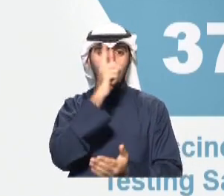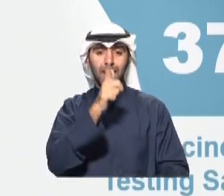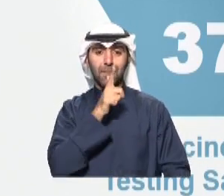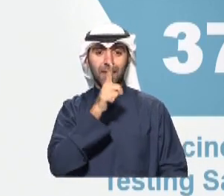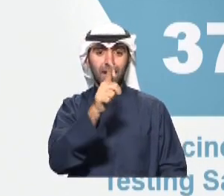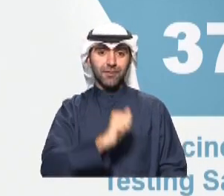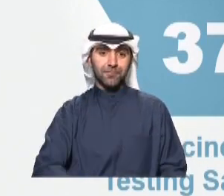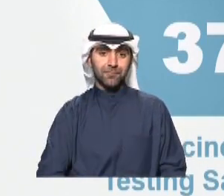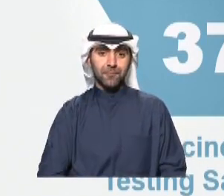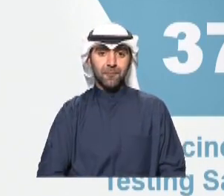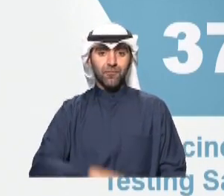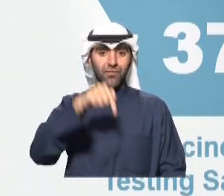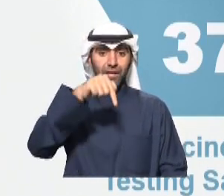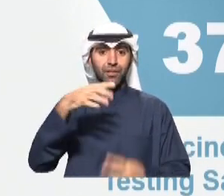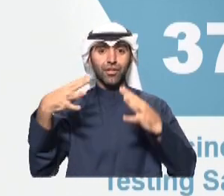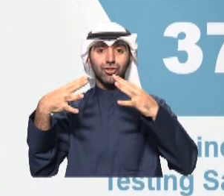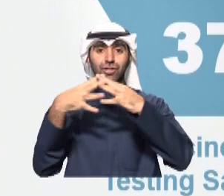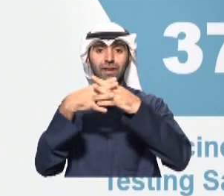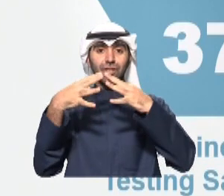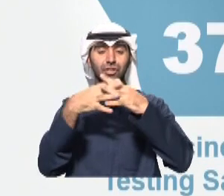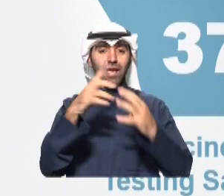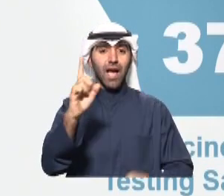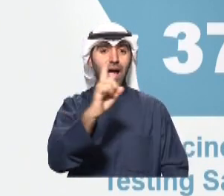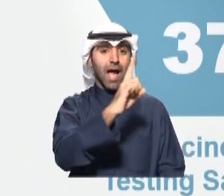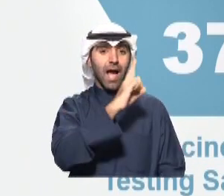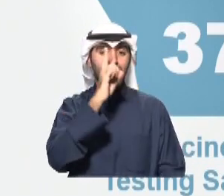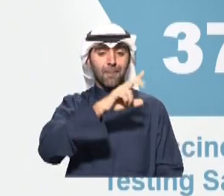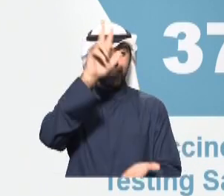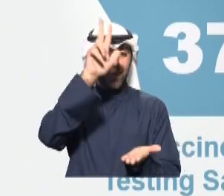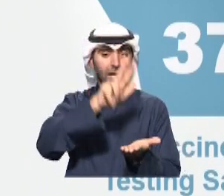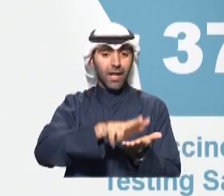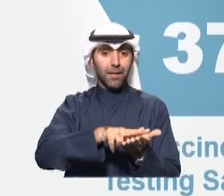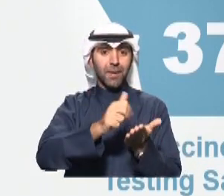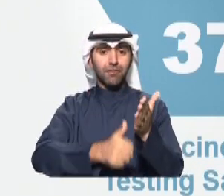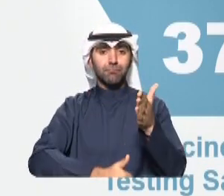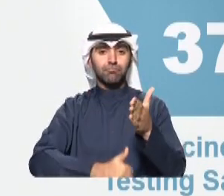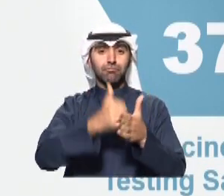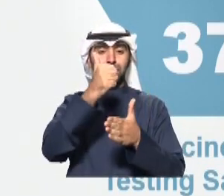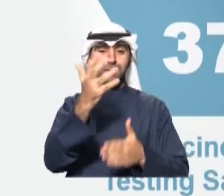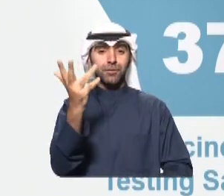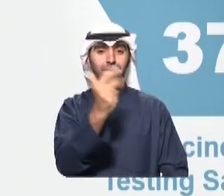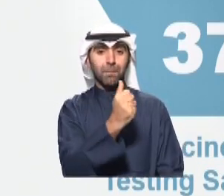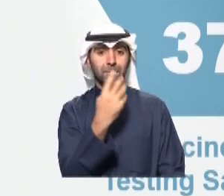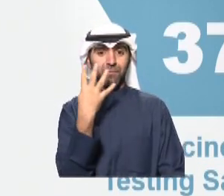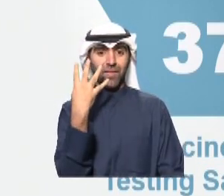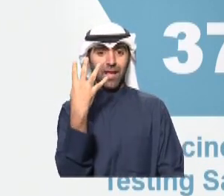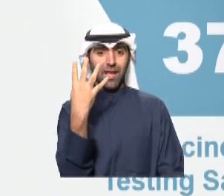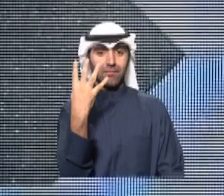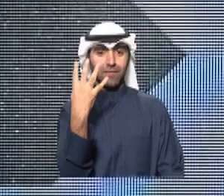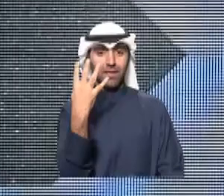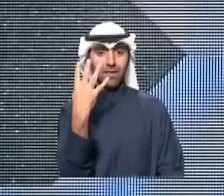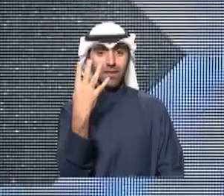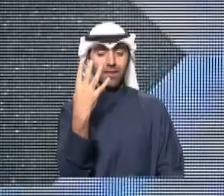هناك قرابة 6 تطعيمات لها استخدام محدود، وهناك 4 تطعيمات تم